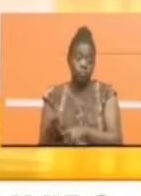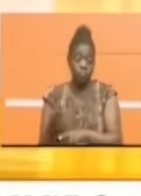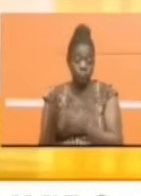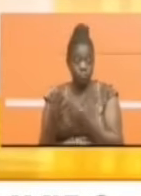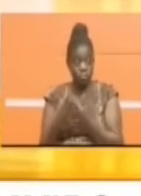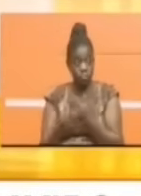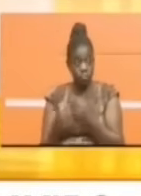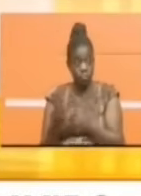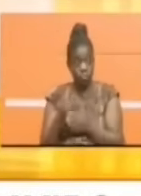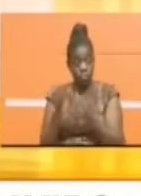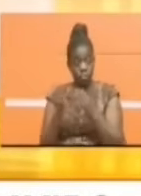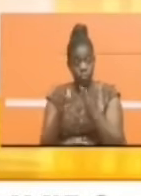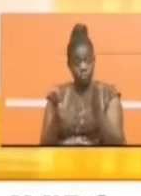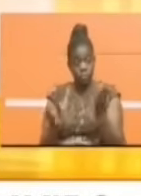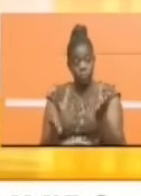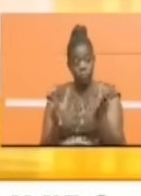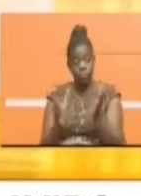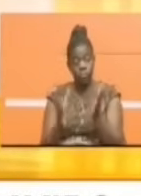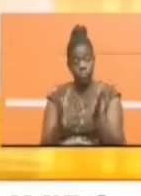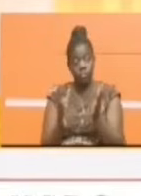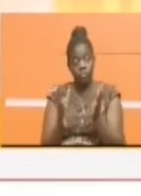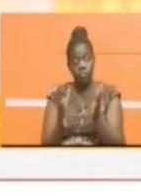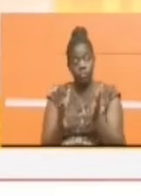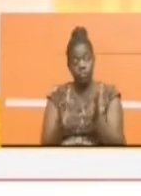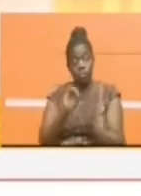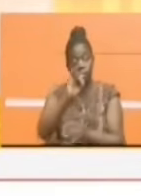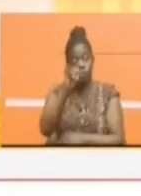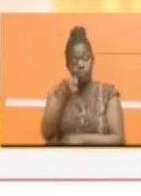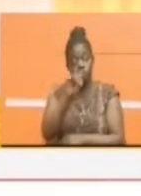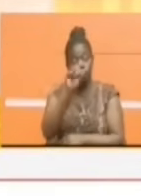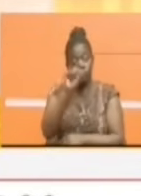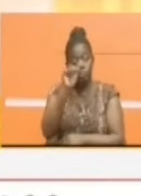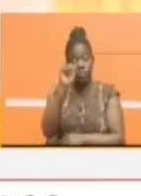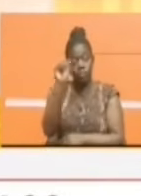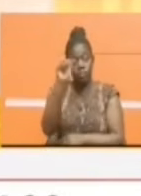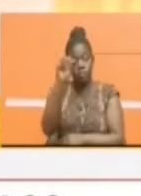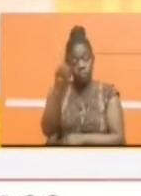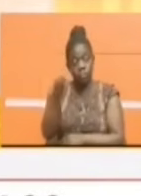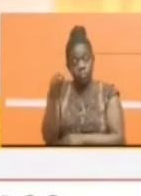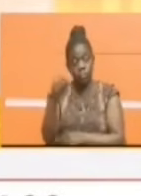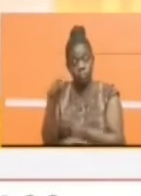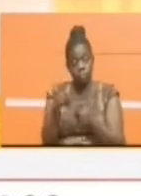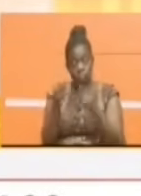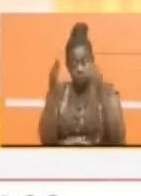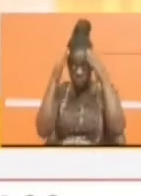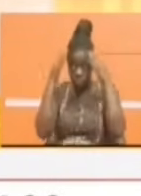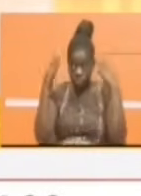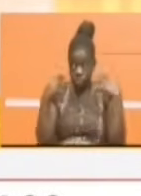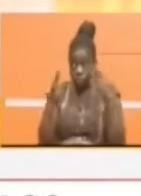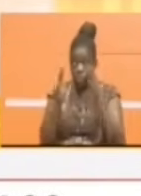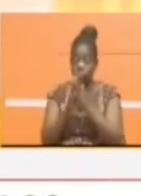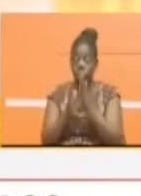tulabireyo ku maka ga Yozefu, Maria ne Yezu, tubayigireko empisa ennungi